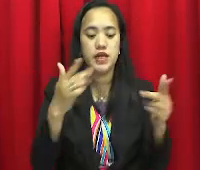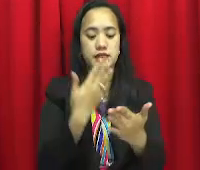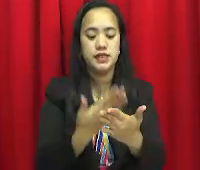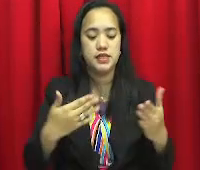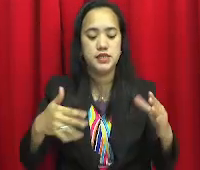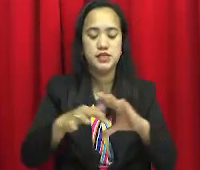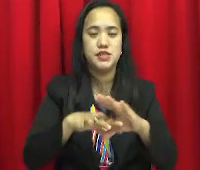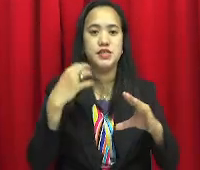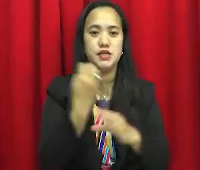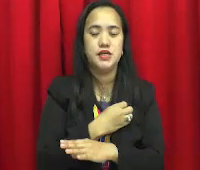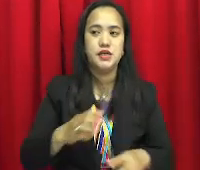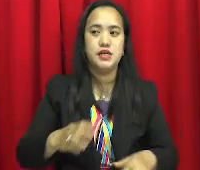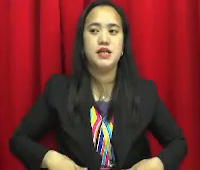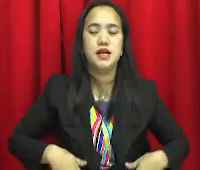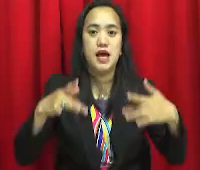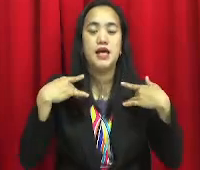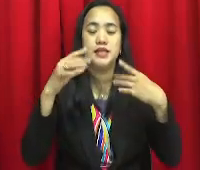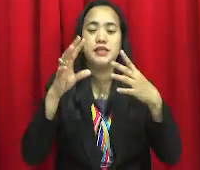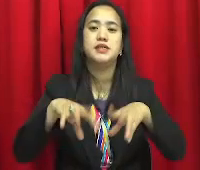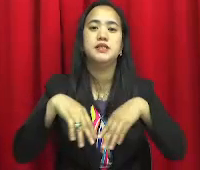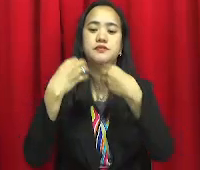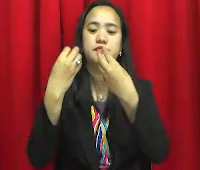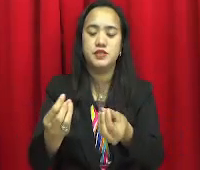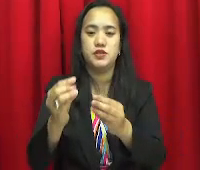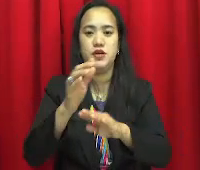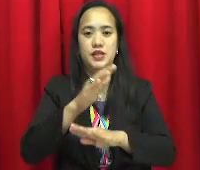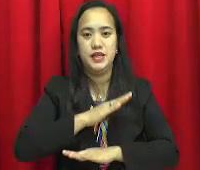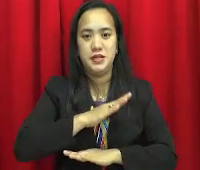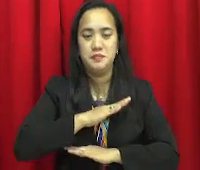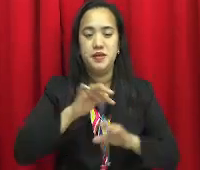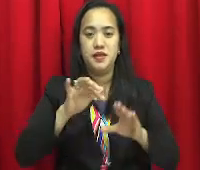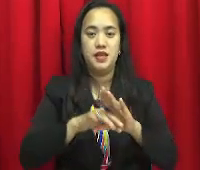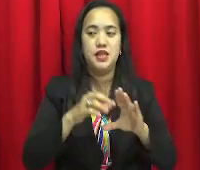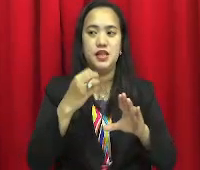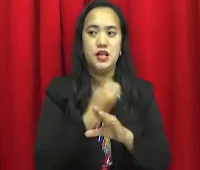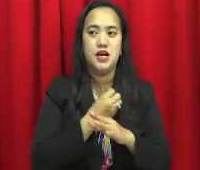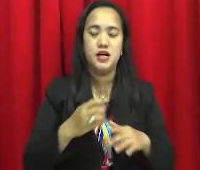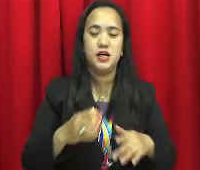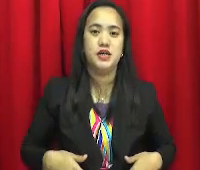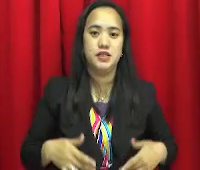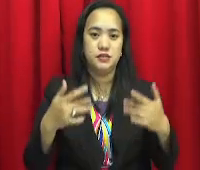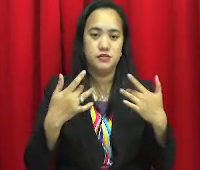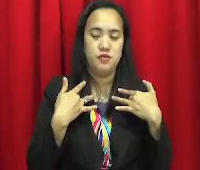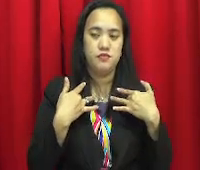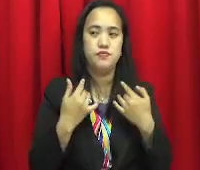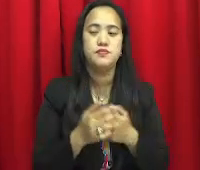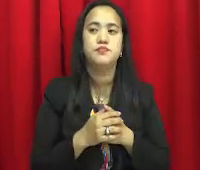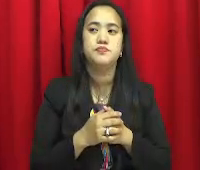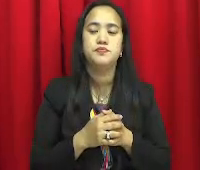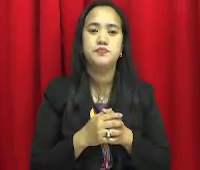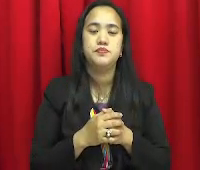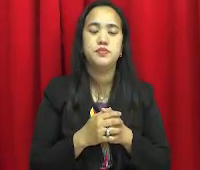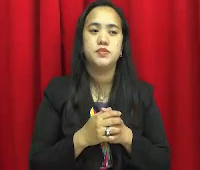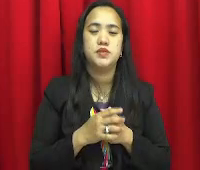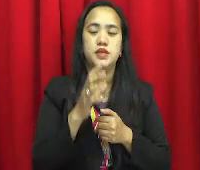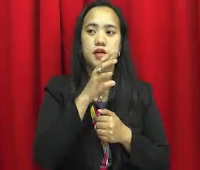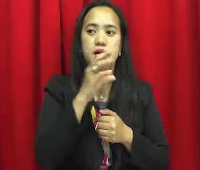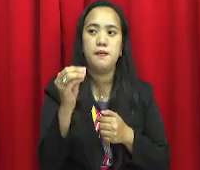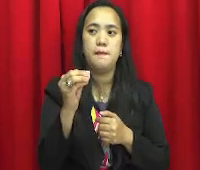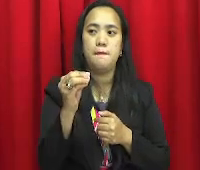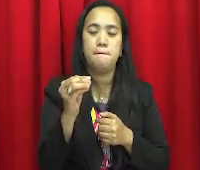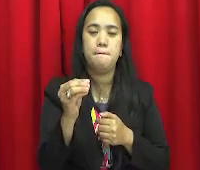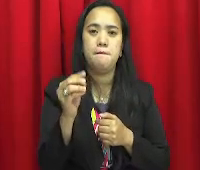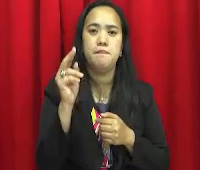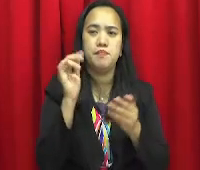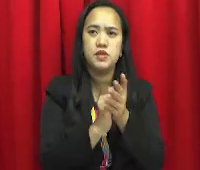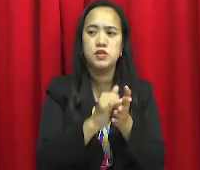all, give us contentment na wala naman talaga siyang tayong kulang bilhin. Yun. Kailangang